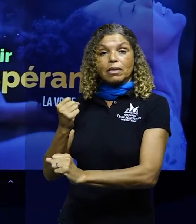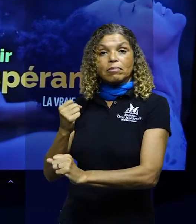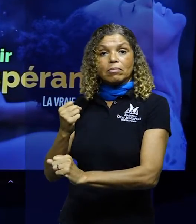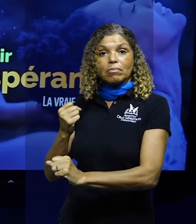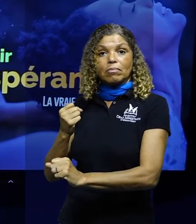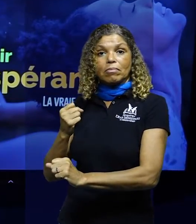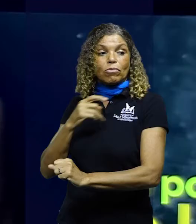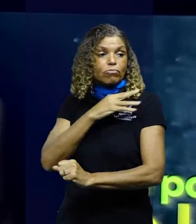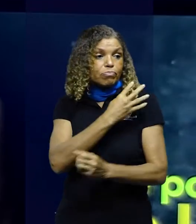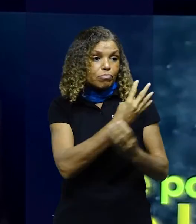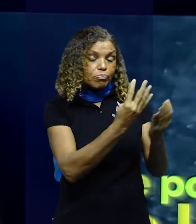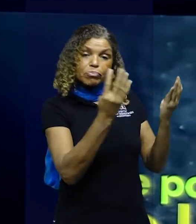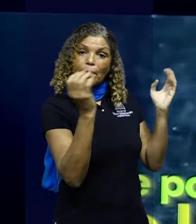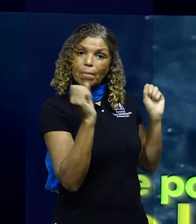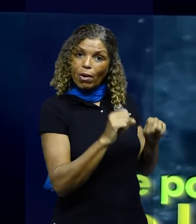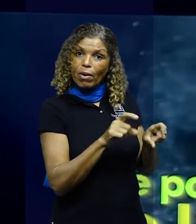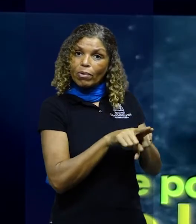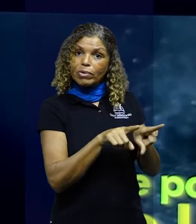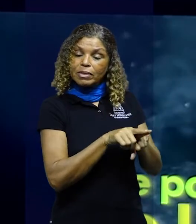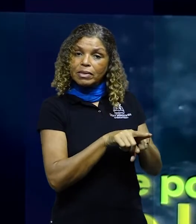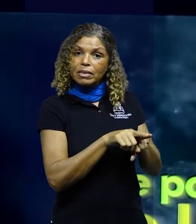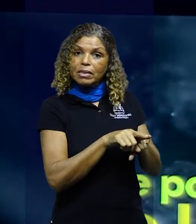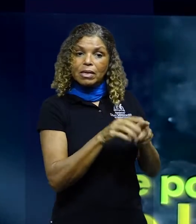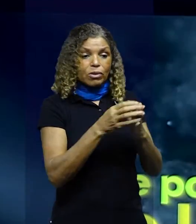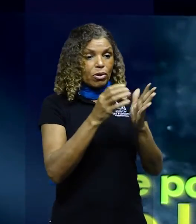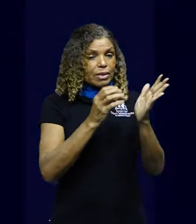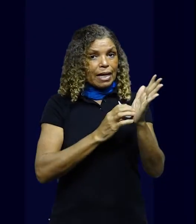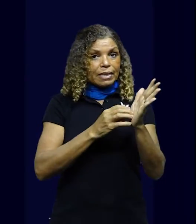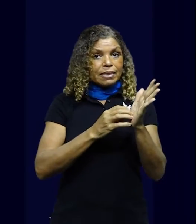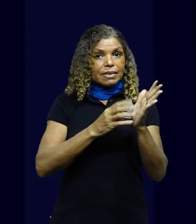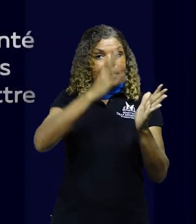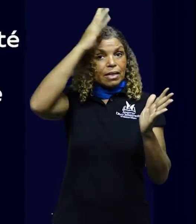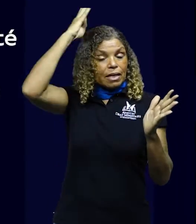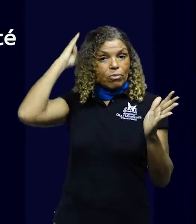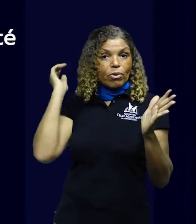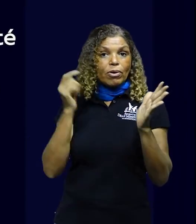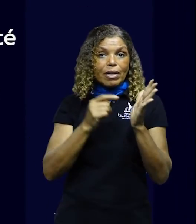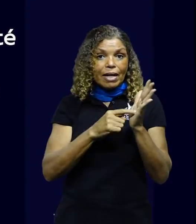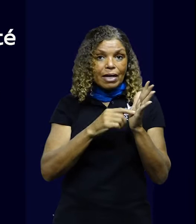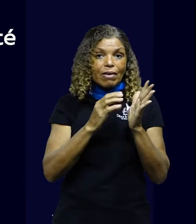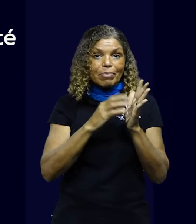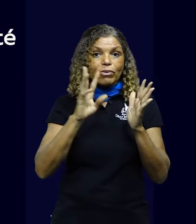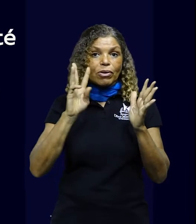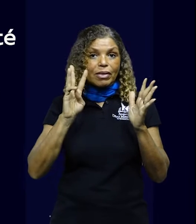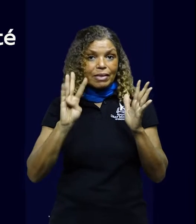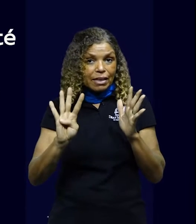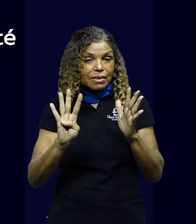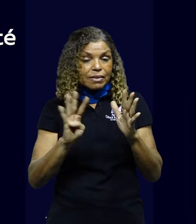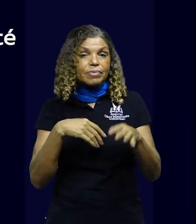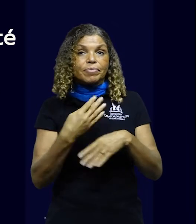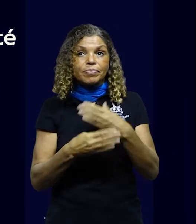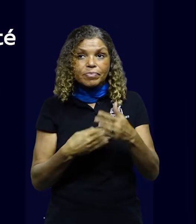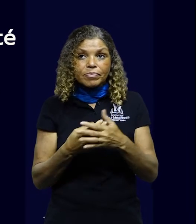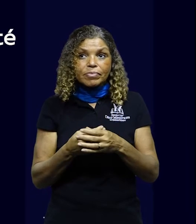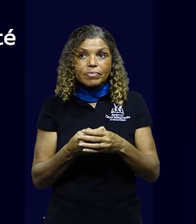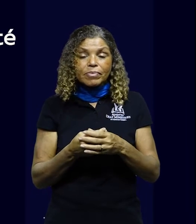vaincu. C'est pour cela que nous lisons dans Hébreux chapitre 4, versets 15 et 16, « Car nous n'avons pas